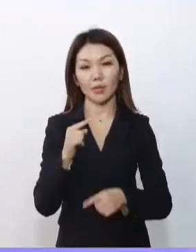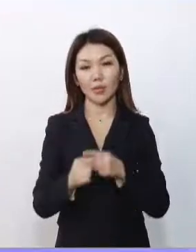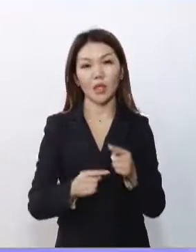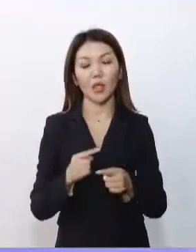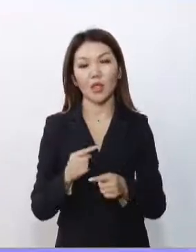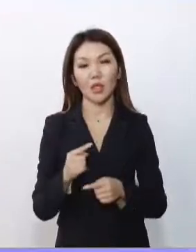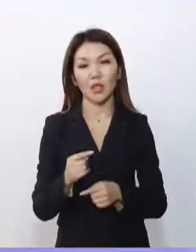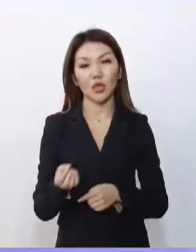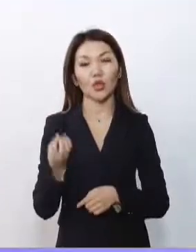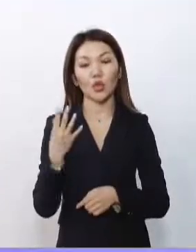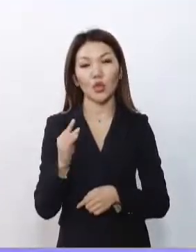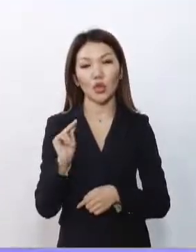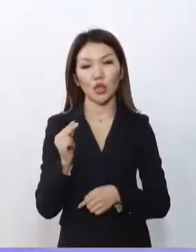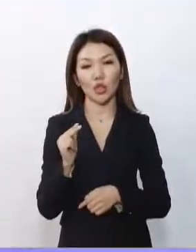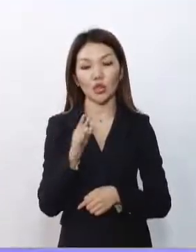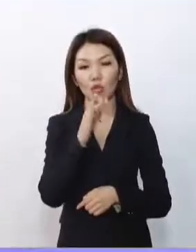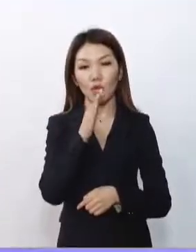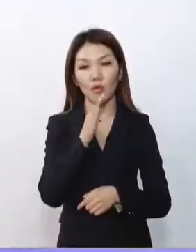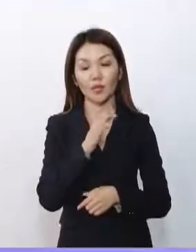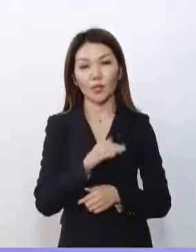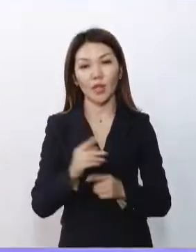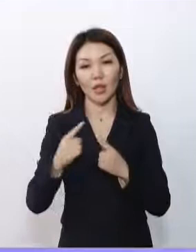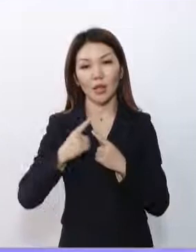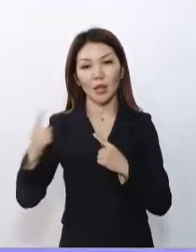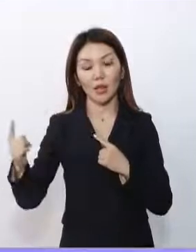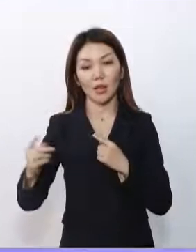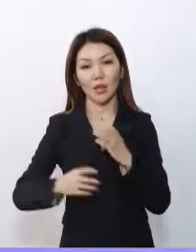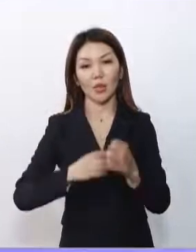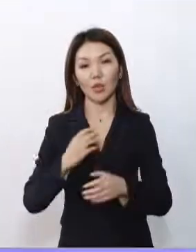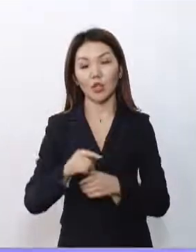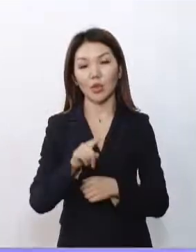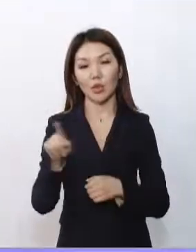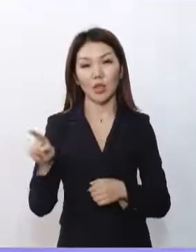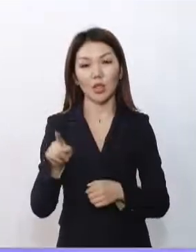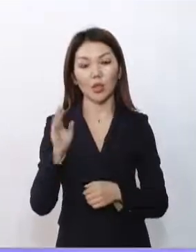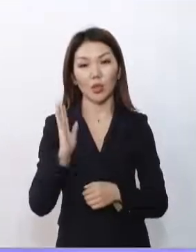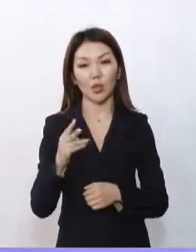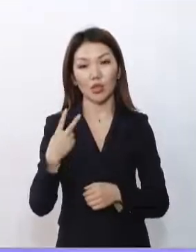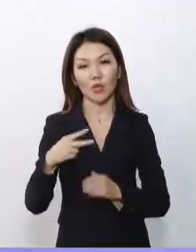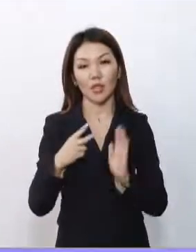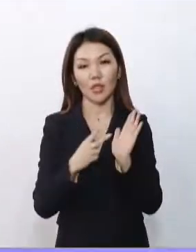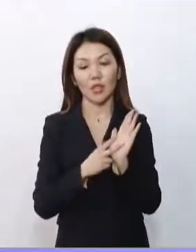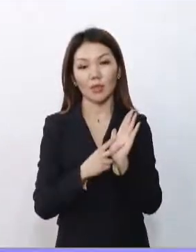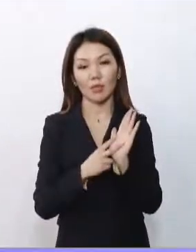сколько часов расстояние между ними будет 27